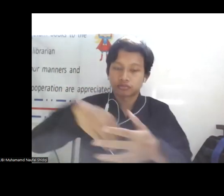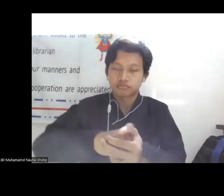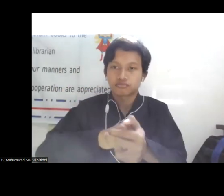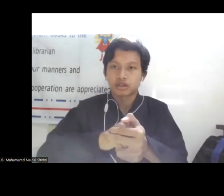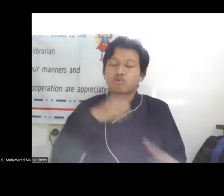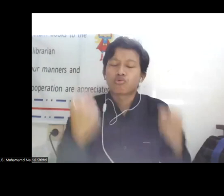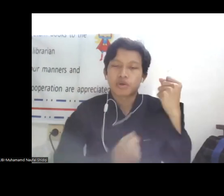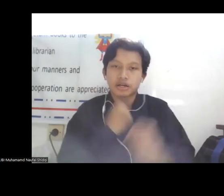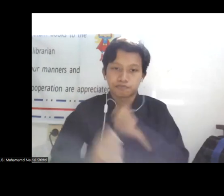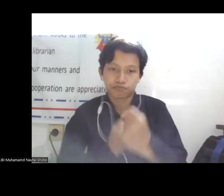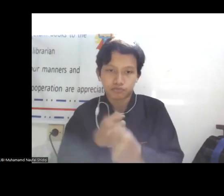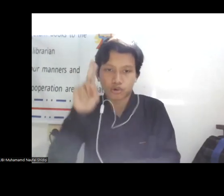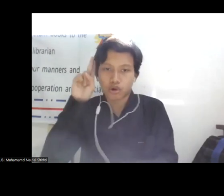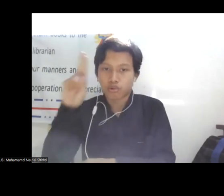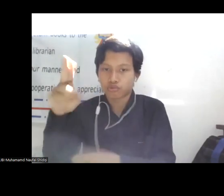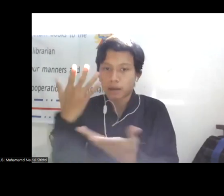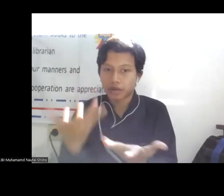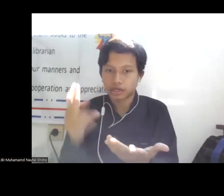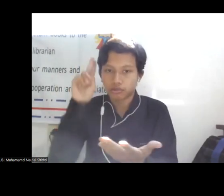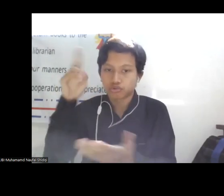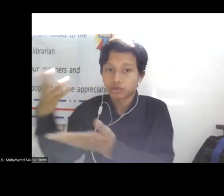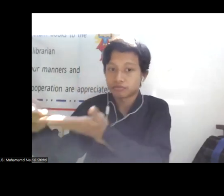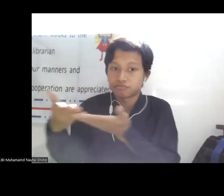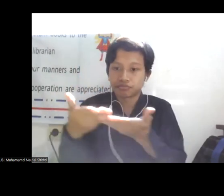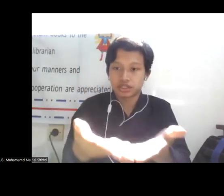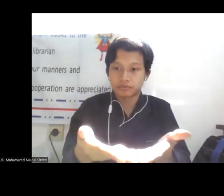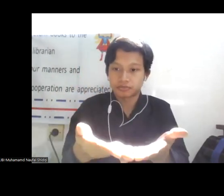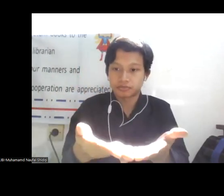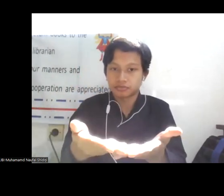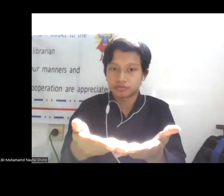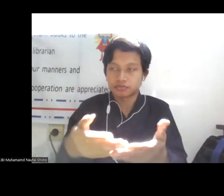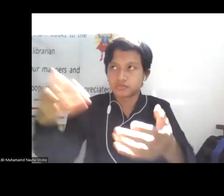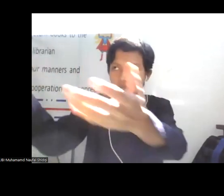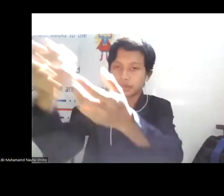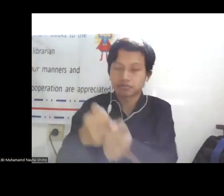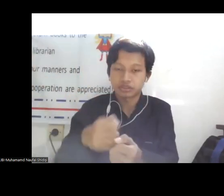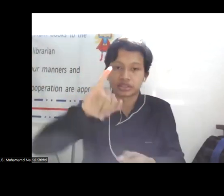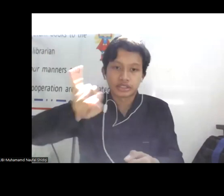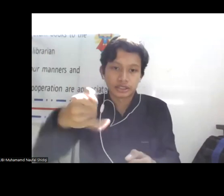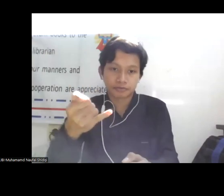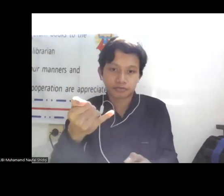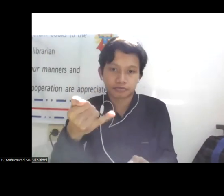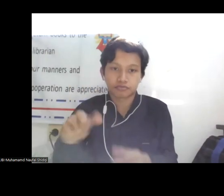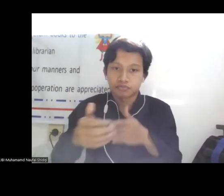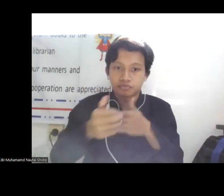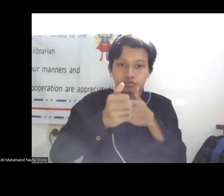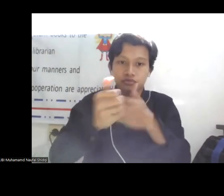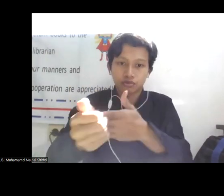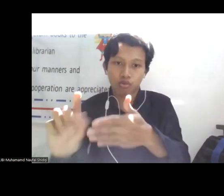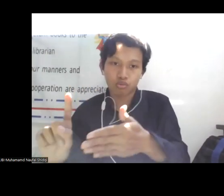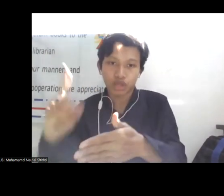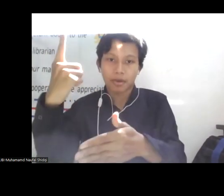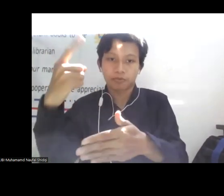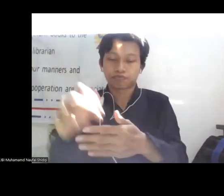upaya perpustakaan untuk mendapatkan diri sebagai pendukung utama